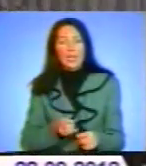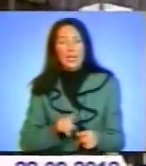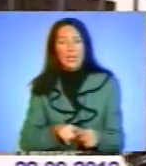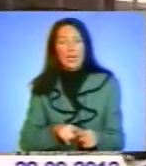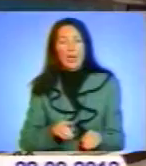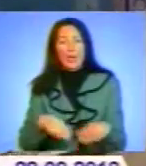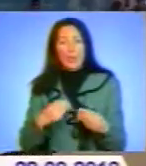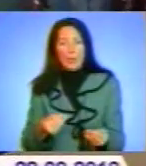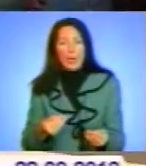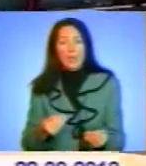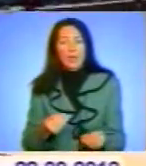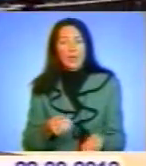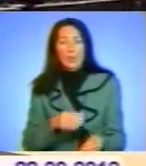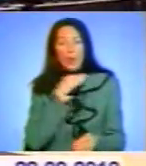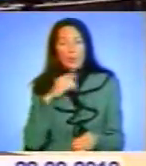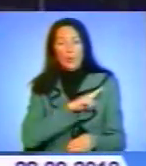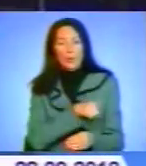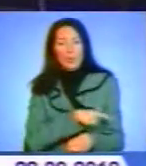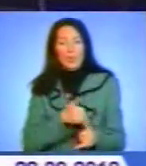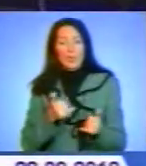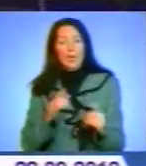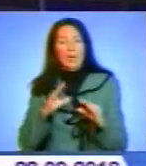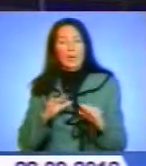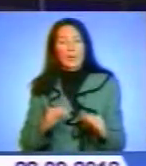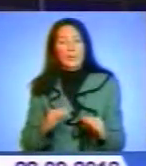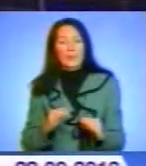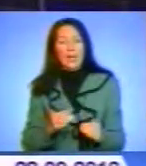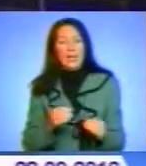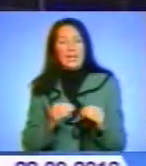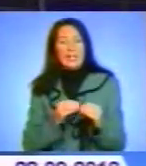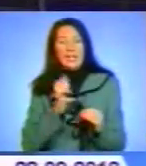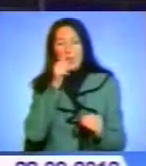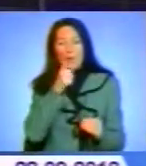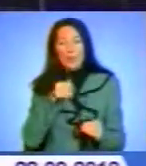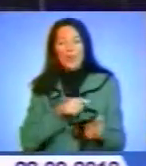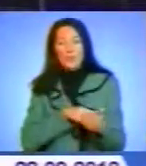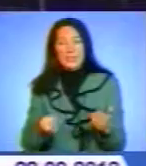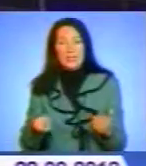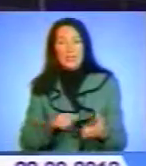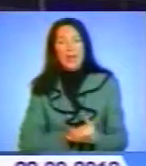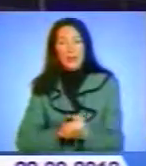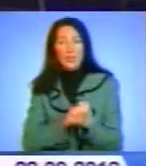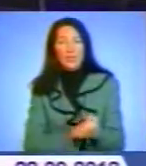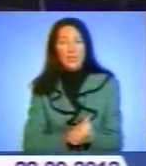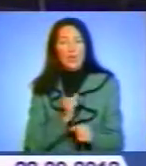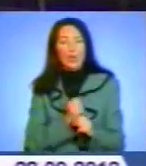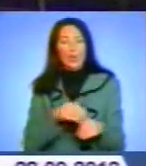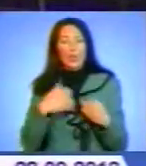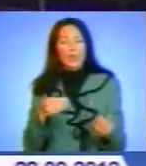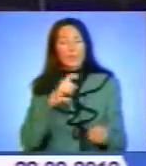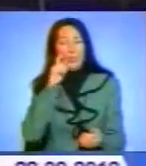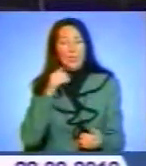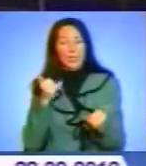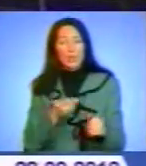ризиків високозбагаченого урану. 10 років відзначила Федерація роботодавців України. Сьогодні це найбільша